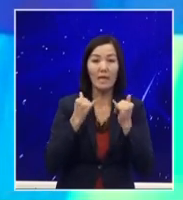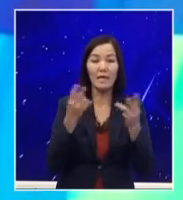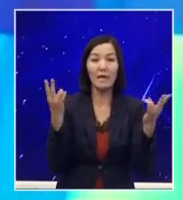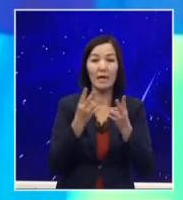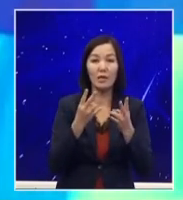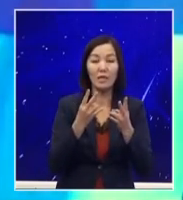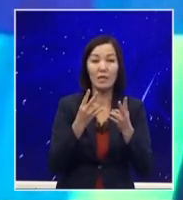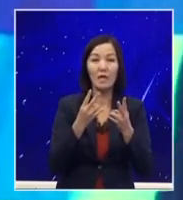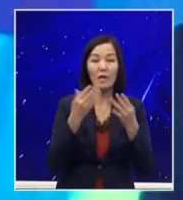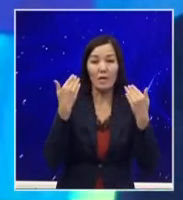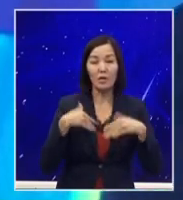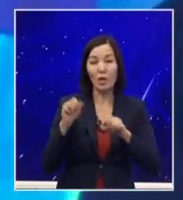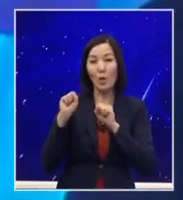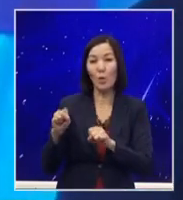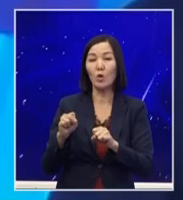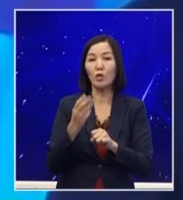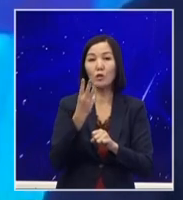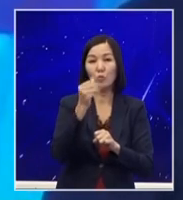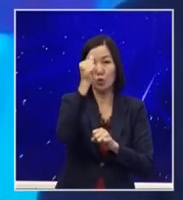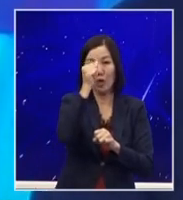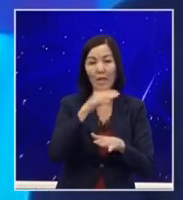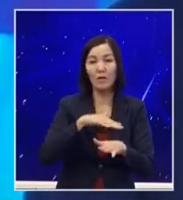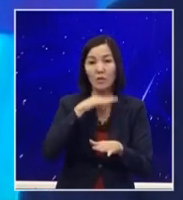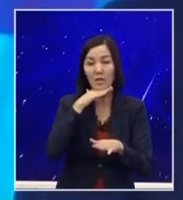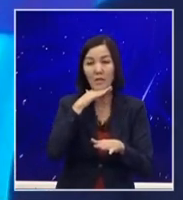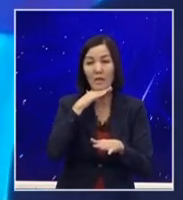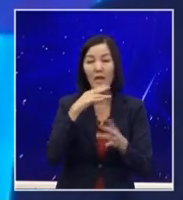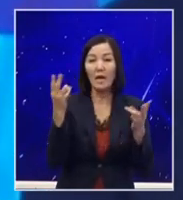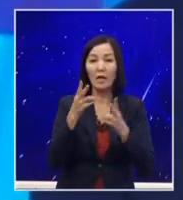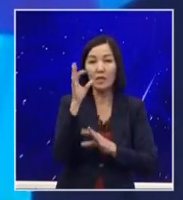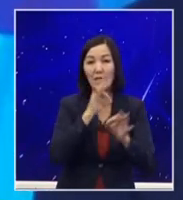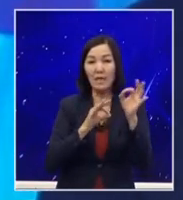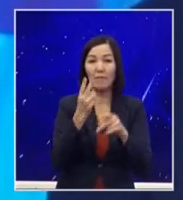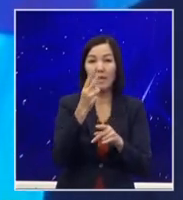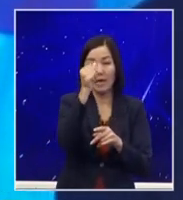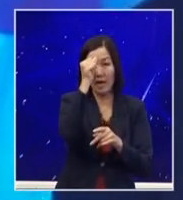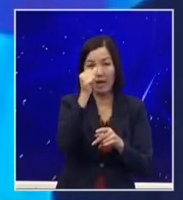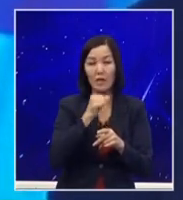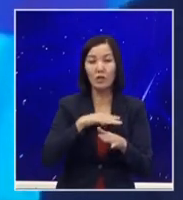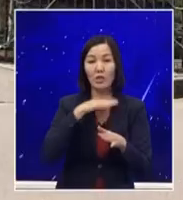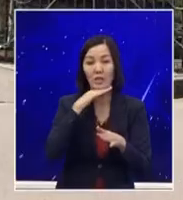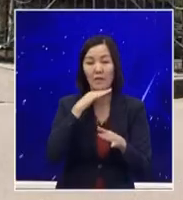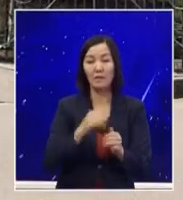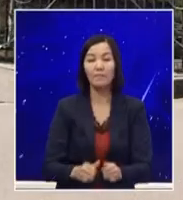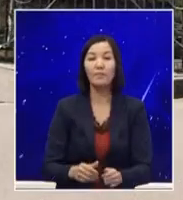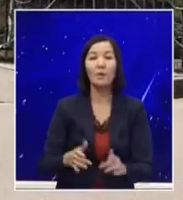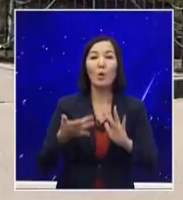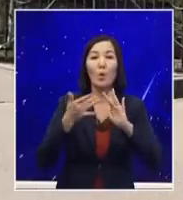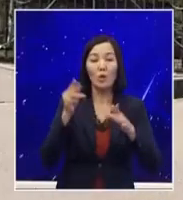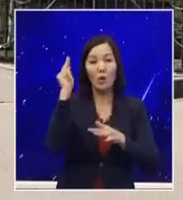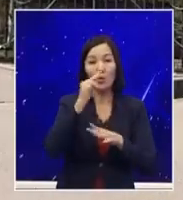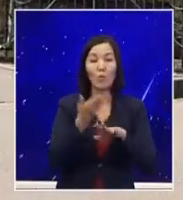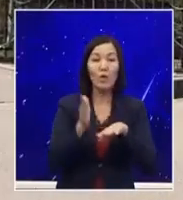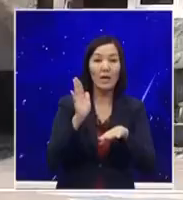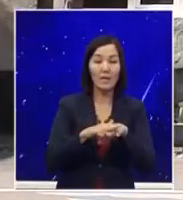қажетті жеке қорғаныс киімдерінің 3 айлық қоры жасақталған, ал қажетті дәрі-дәрмектің 2 айлық қоры бар. Онлайн оқуда оңай